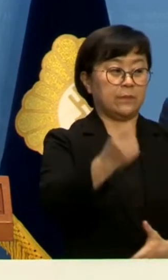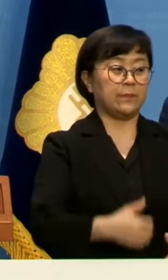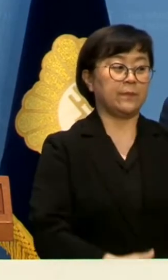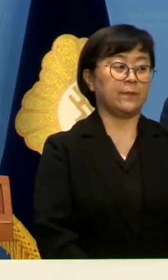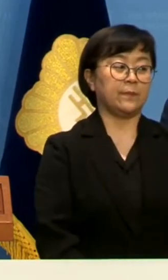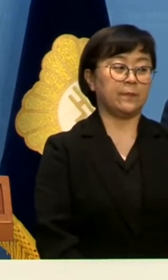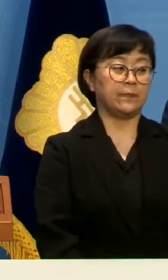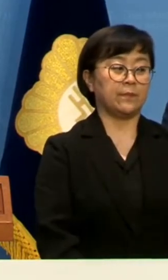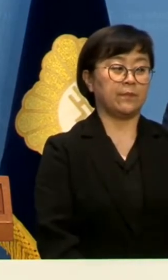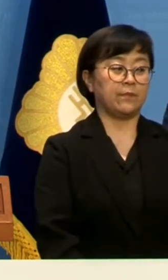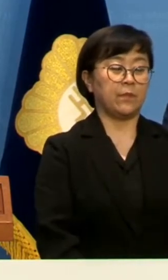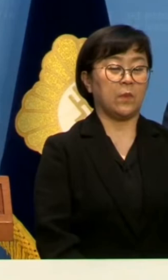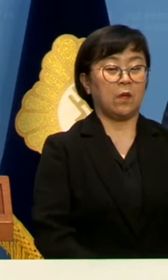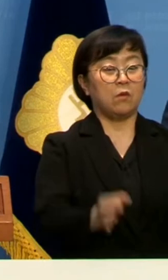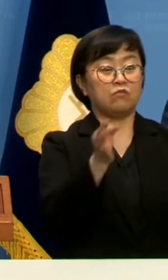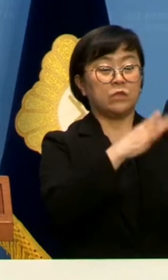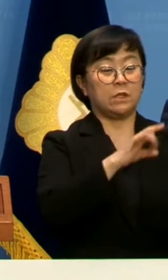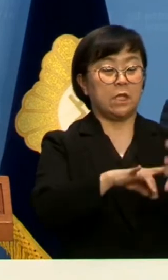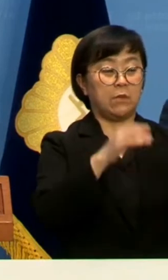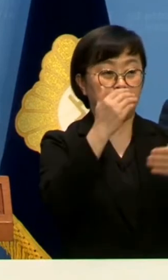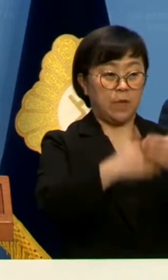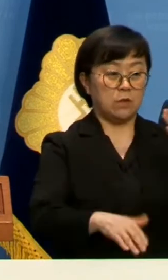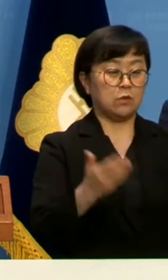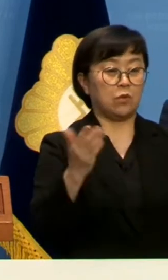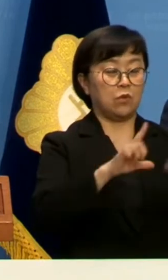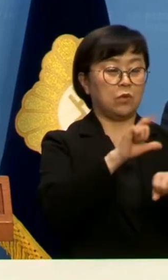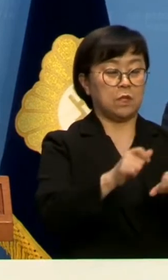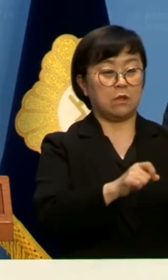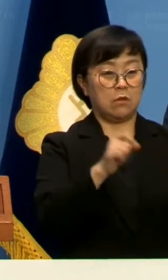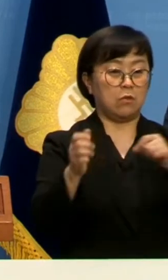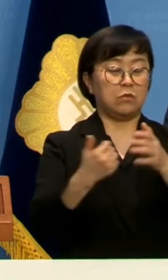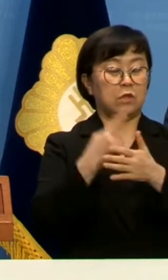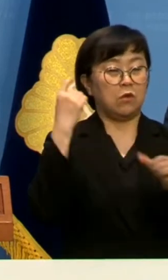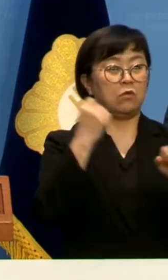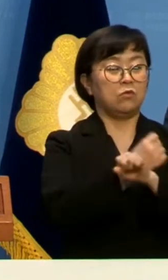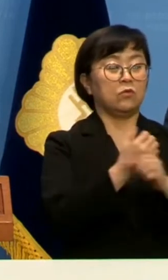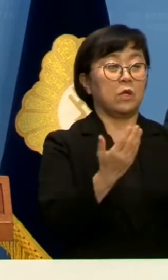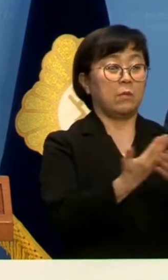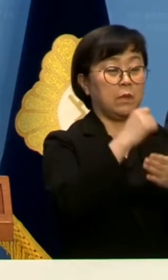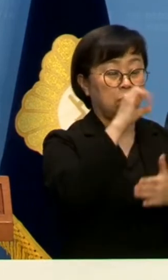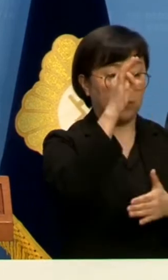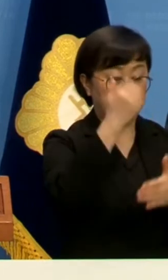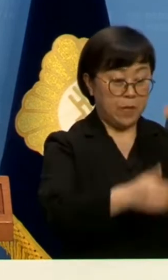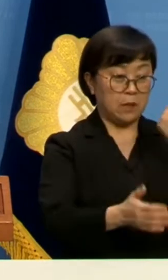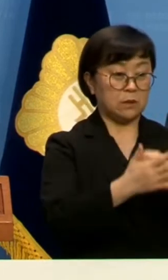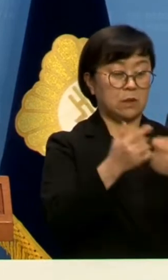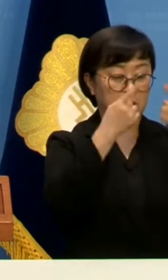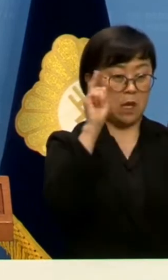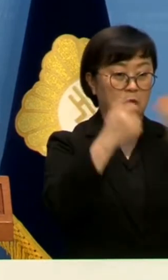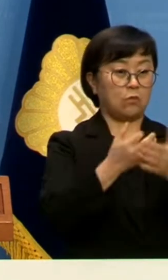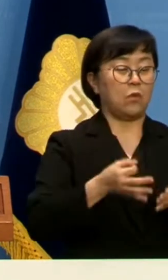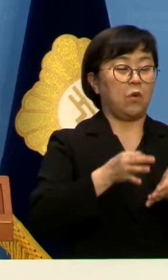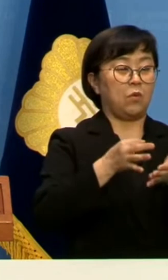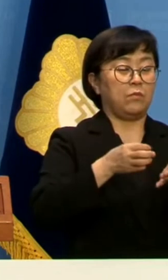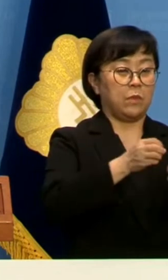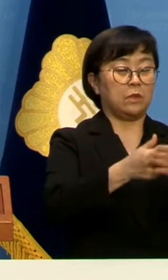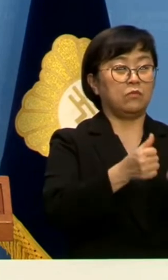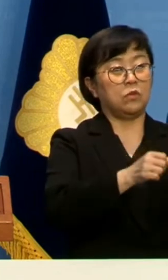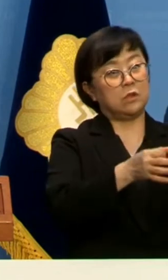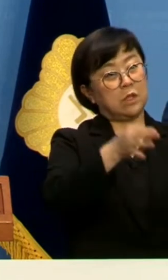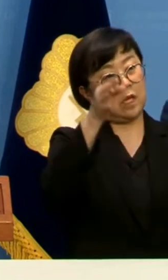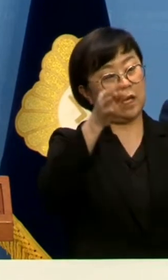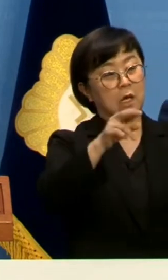것입니다. 부자 강세, 노동시간 연장, 연구개발 예산 삭감, 대학 등록금 인상, 고물가